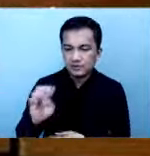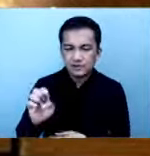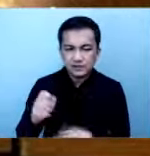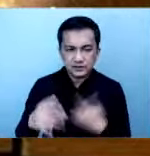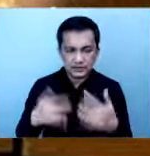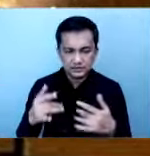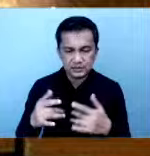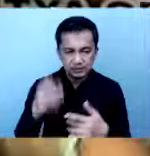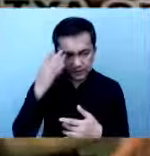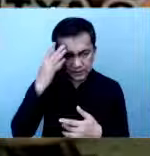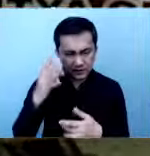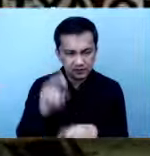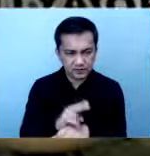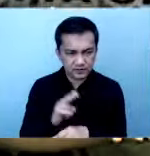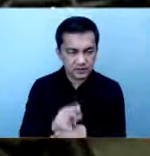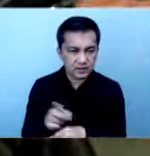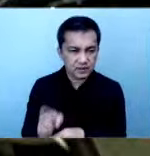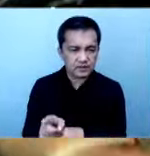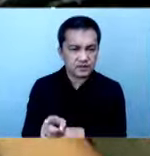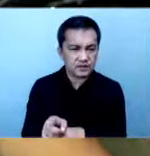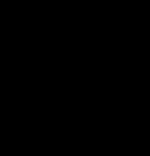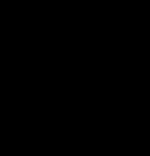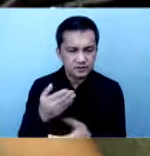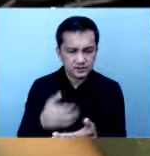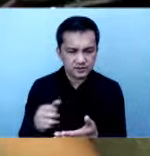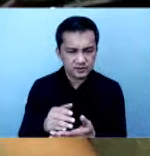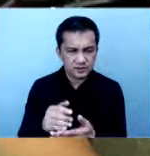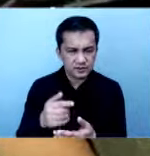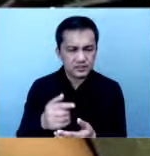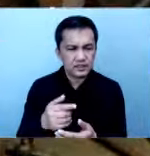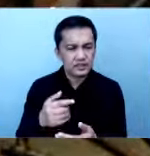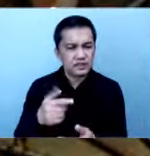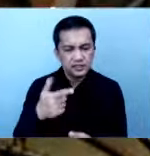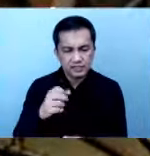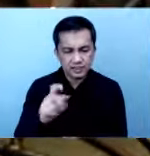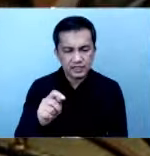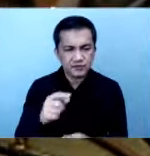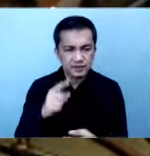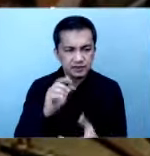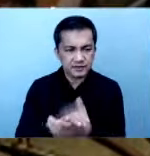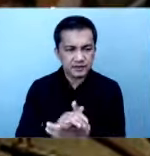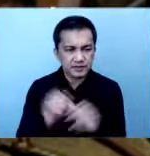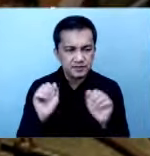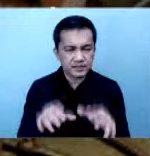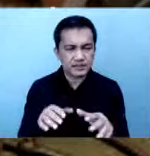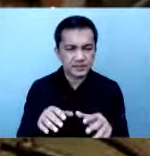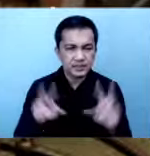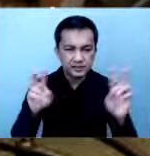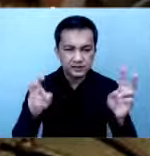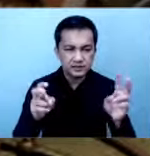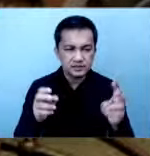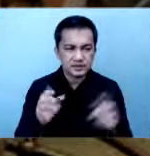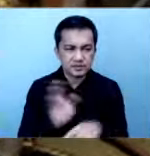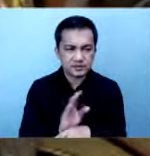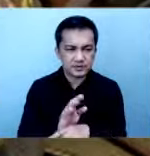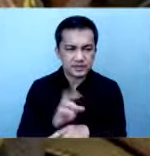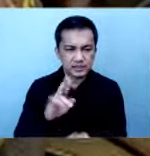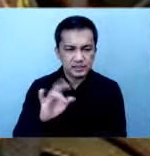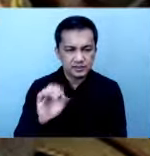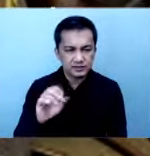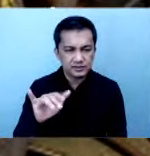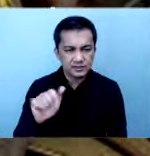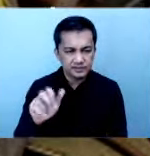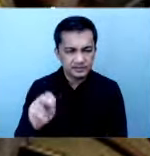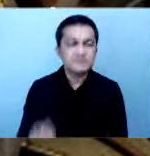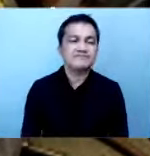niyang gagamitin din dito ang kantang Got to Believe in Magic na theme song noon sa pelikula nila ni Rico Yan. Actually, isa